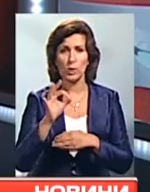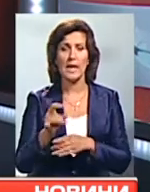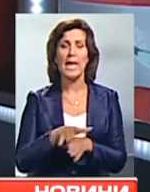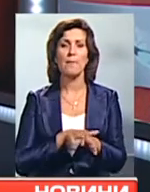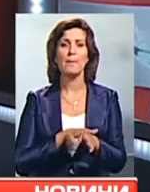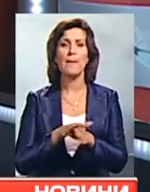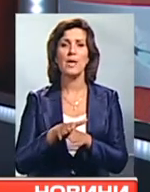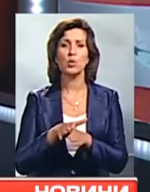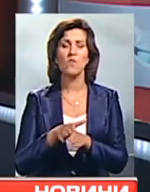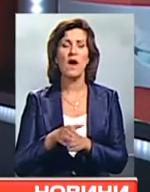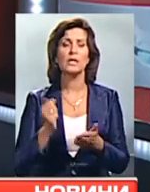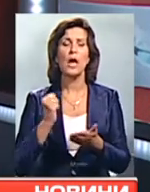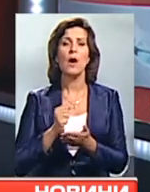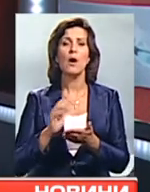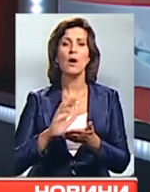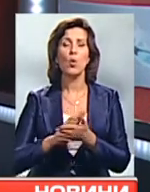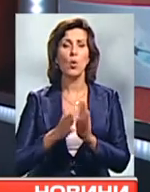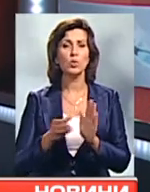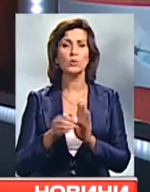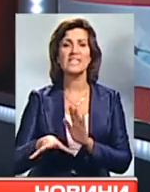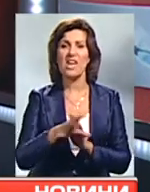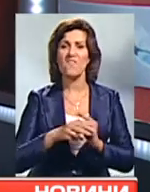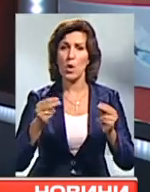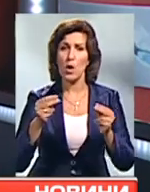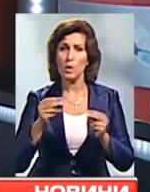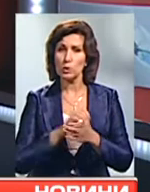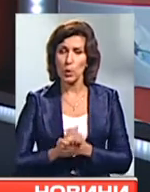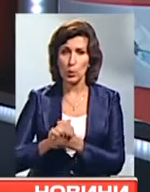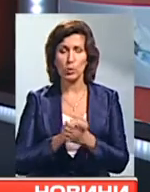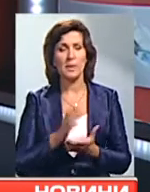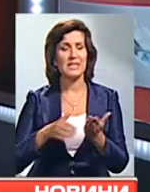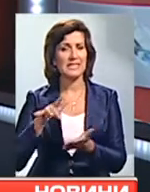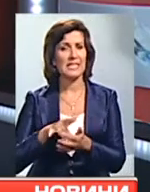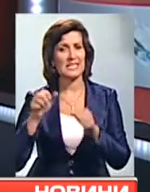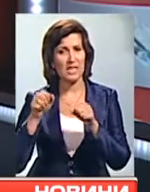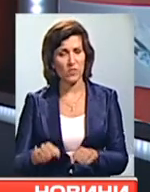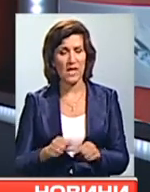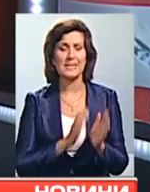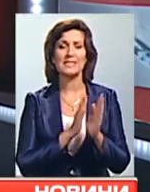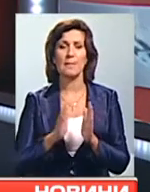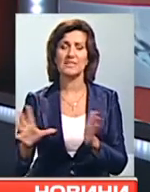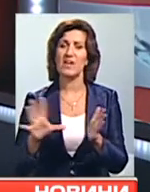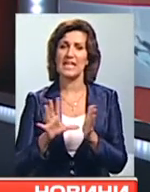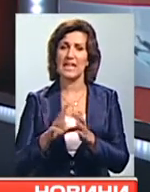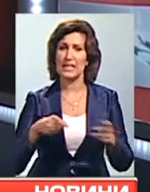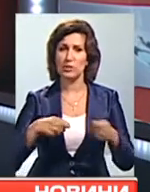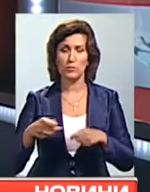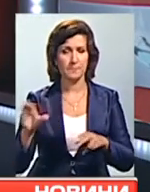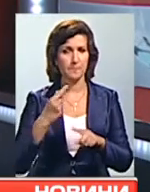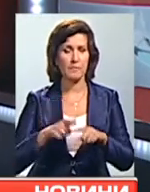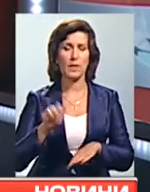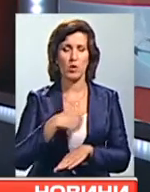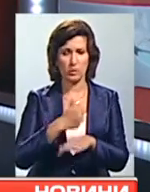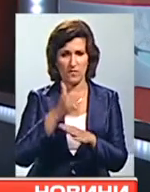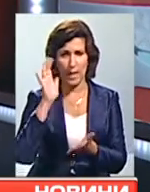імплементувати угоду з Євросоюзом, відновити Донбас, децентралізувати владу і стабілізувати енергетичний ринок. Це все